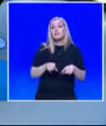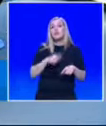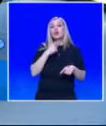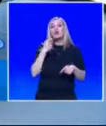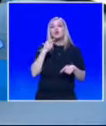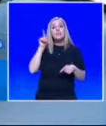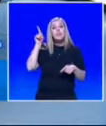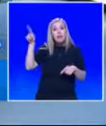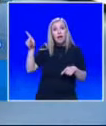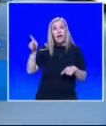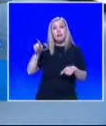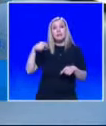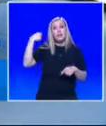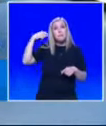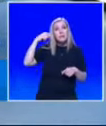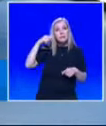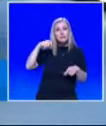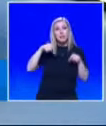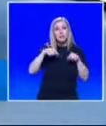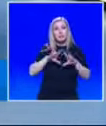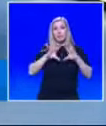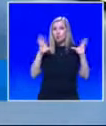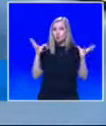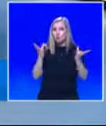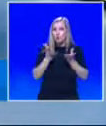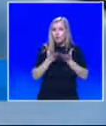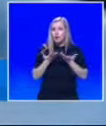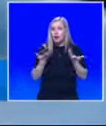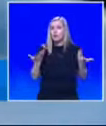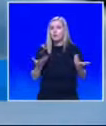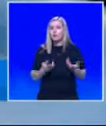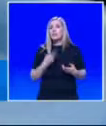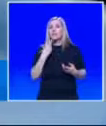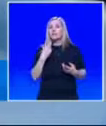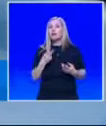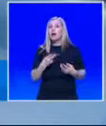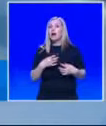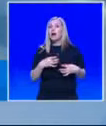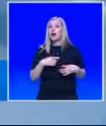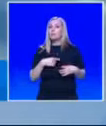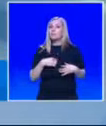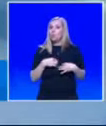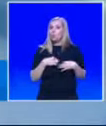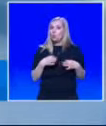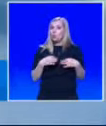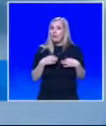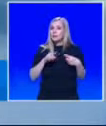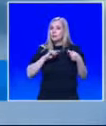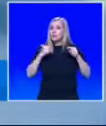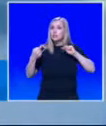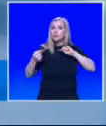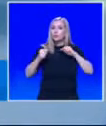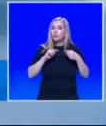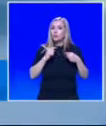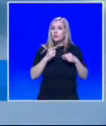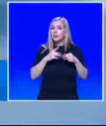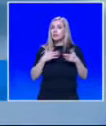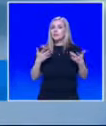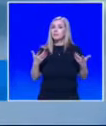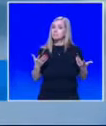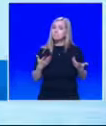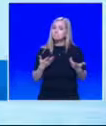И всичко това на фона на два много остри и опасни конфликта, не само сами по себе си, а за целите региони